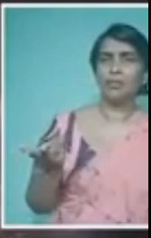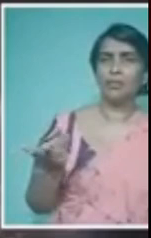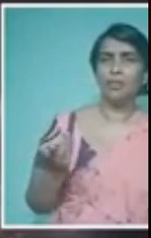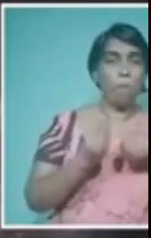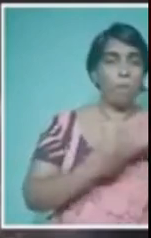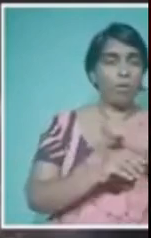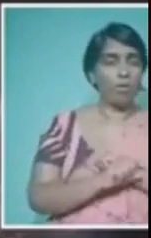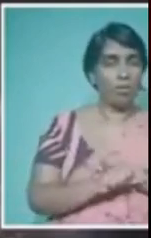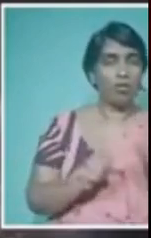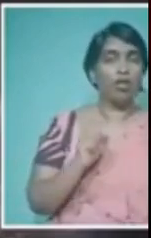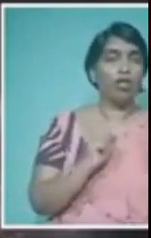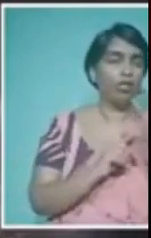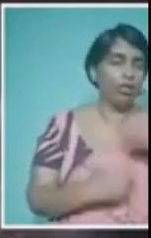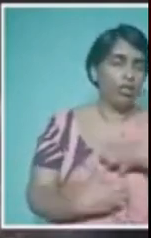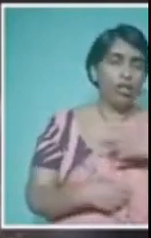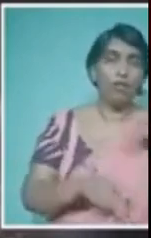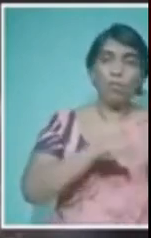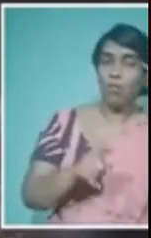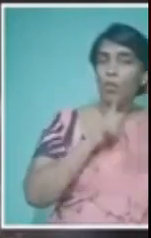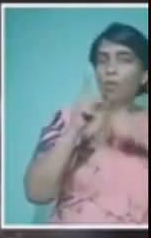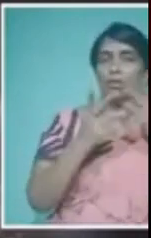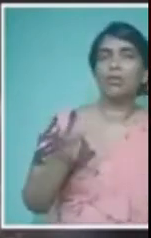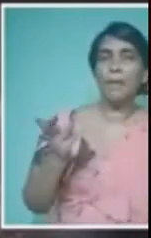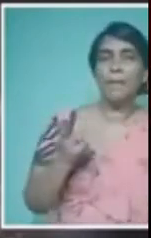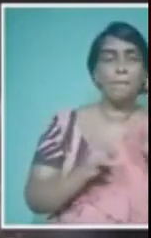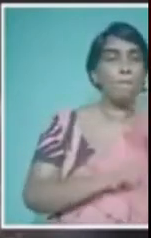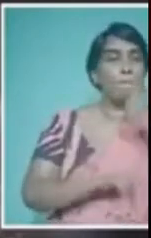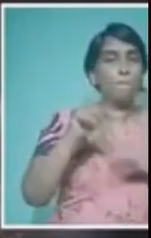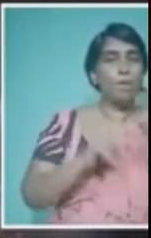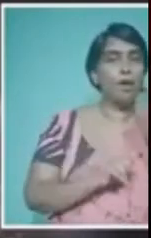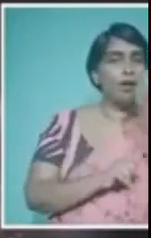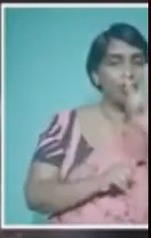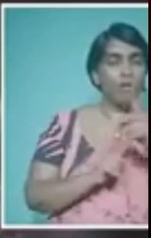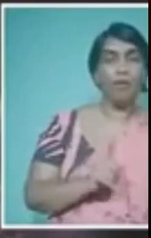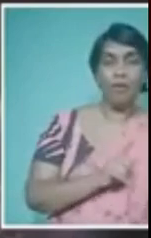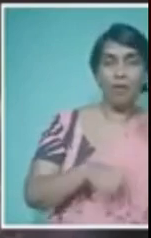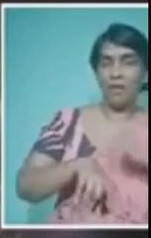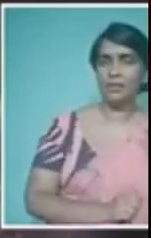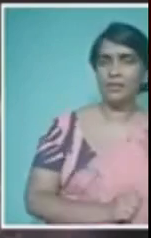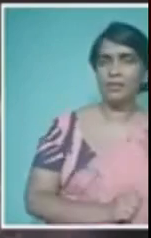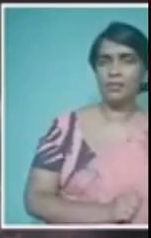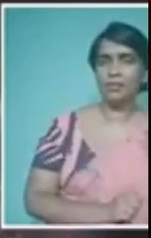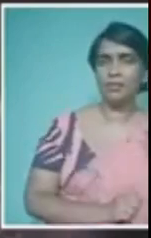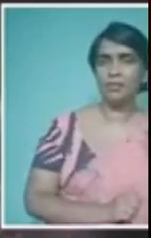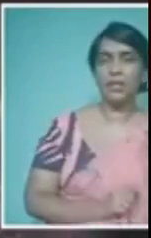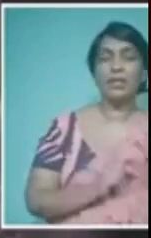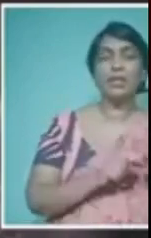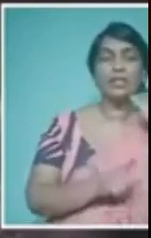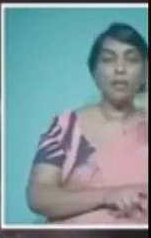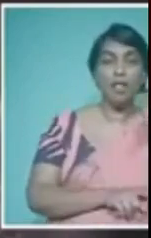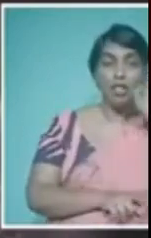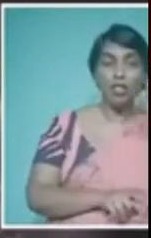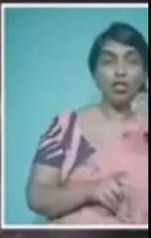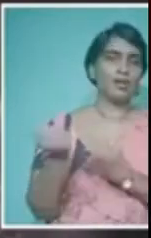පෝර නැතුව අර දුක් විඳින ගොවිය ගැන මොන කතාවද? පාර්ලිමේන්තුවේ 13 දෙනෙක්ට කතා කරන්න දෙන්නේ නැහැ. ඇයි? ජනාධිපති තෝරන